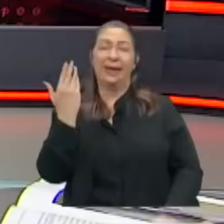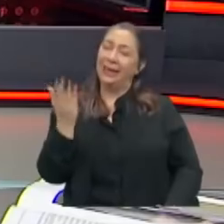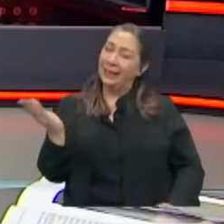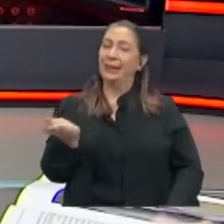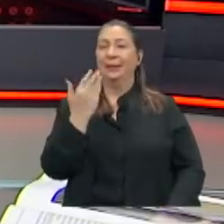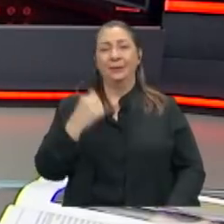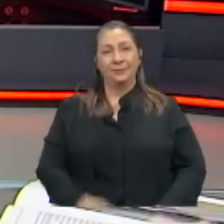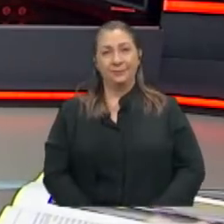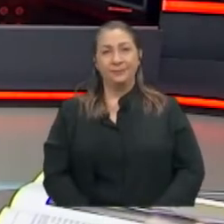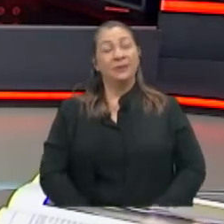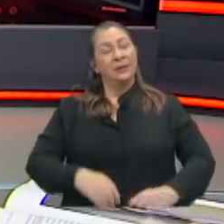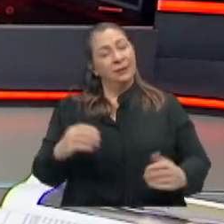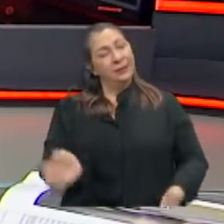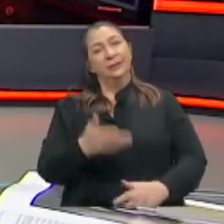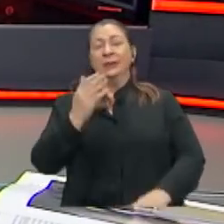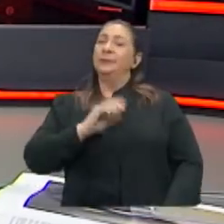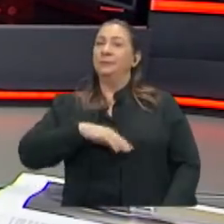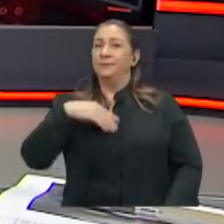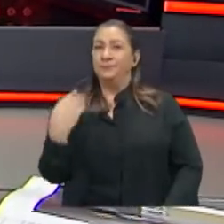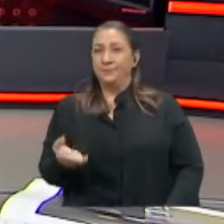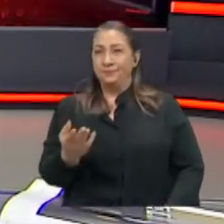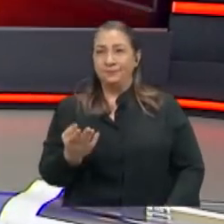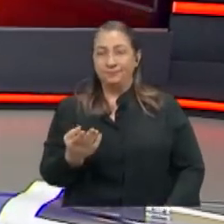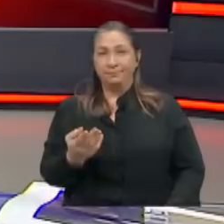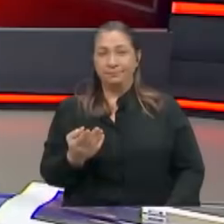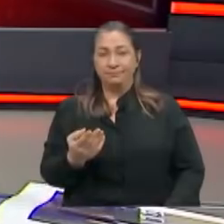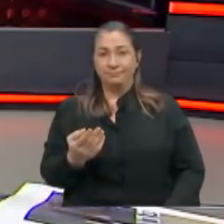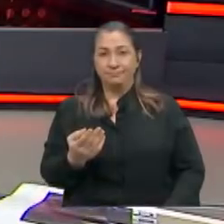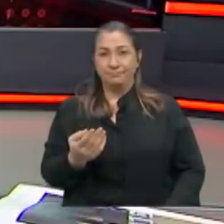Hadi. Peki geçelim şimdi.